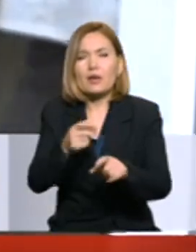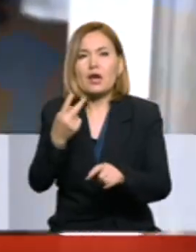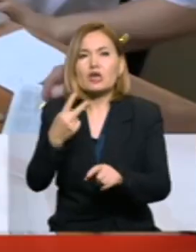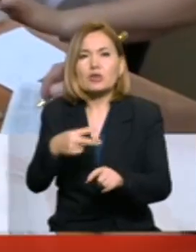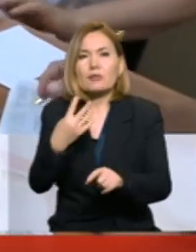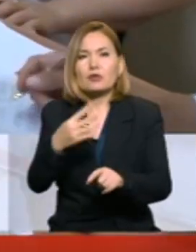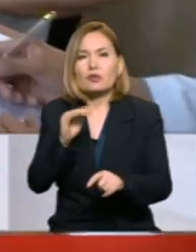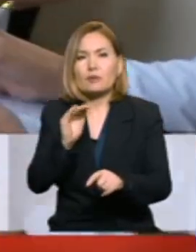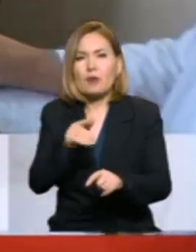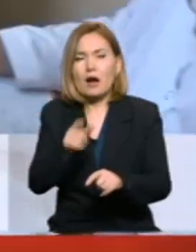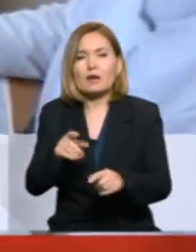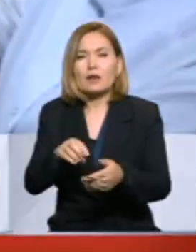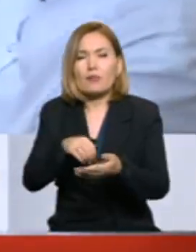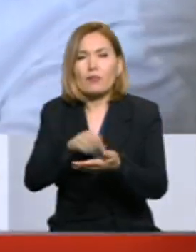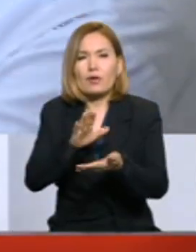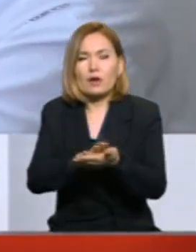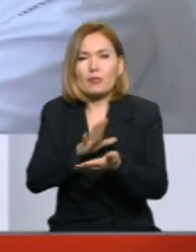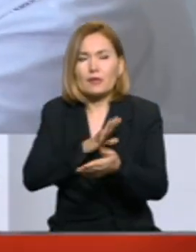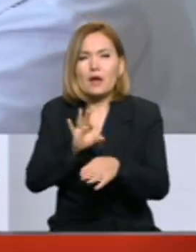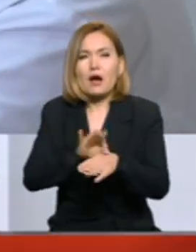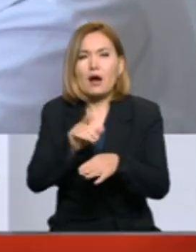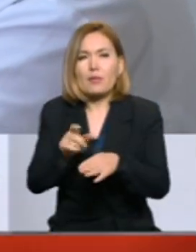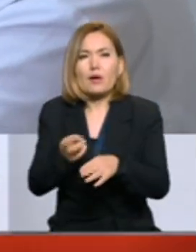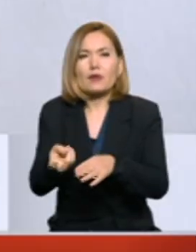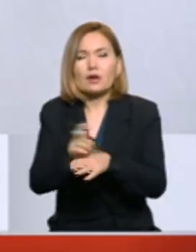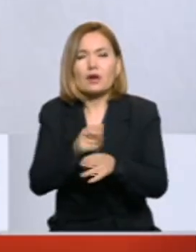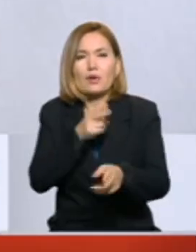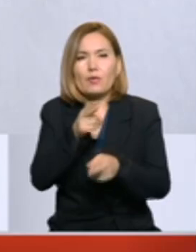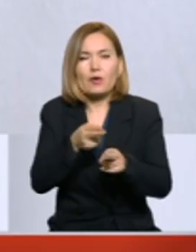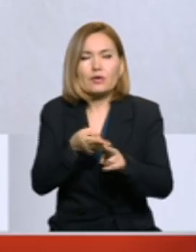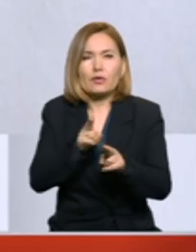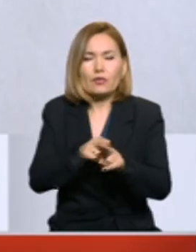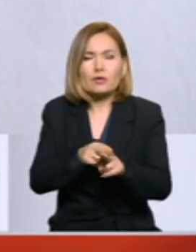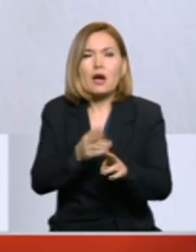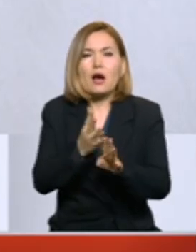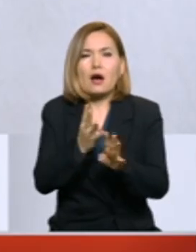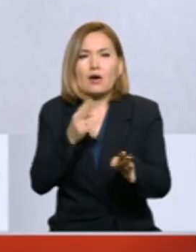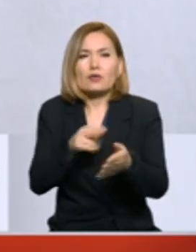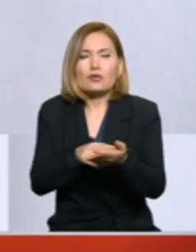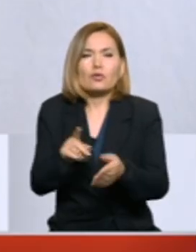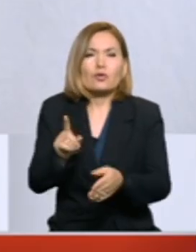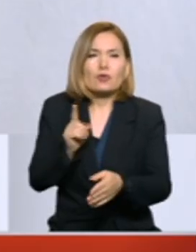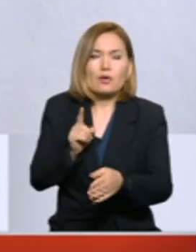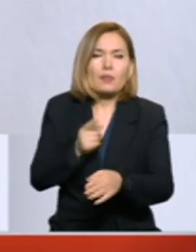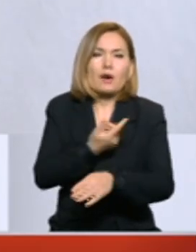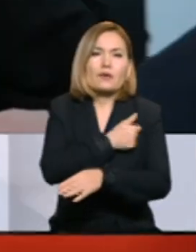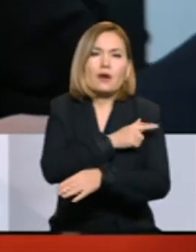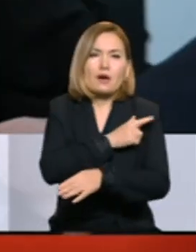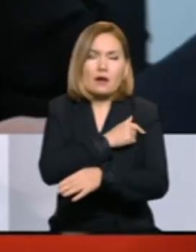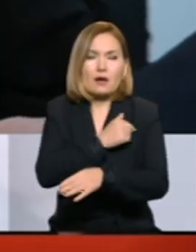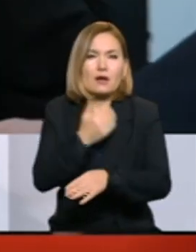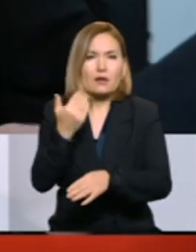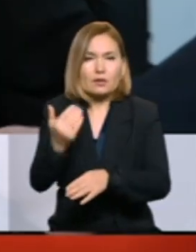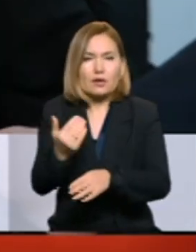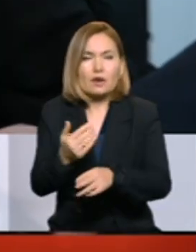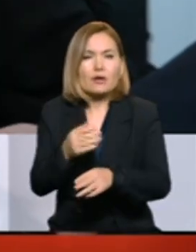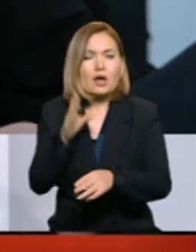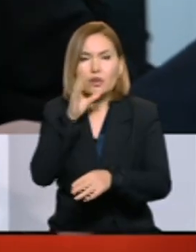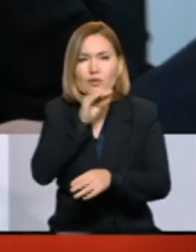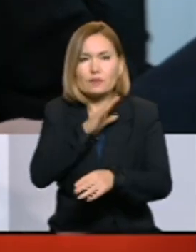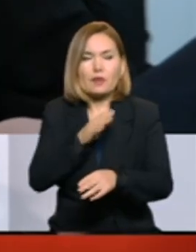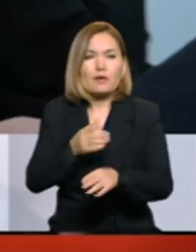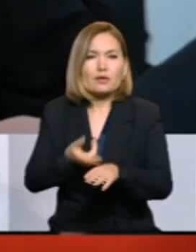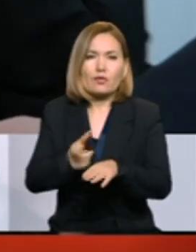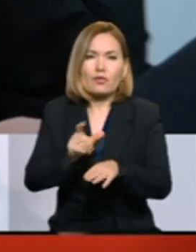24 мың адам тіркелген. Ауруы жанына батқан жұрттар дәлізде тізе бүге алмай кезек күтіп дәрігердің алдына әрең жетеді. Имараттың жағдайы